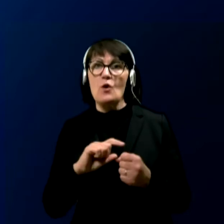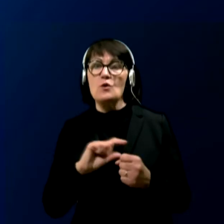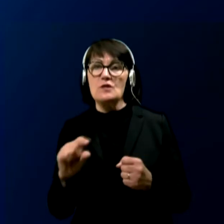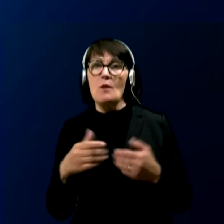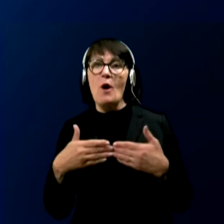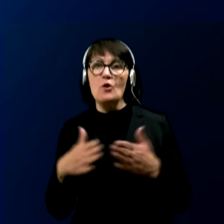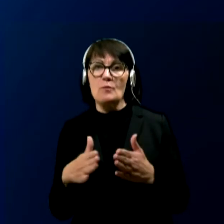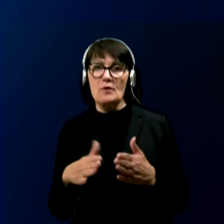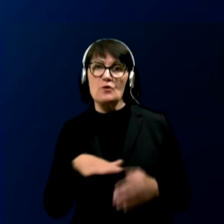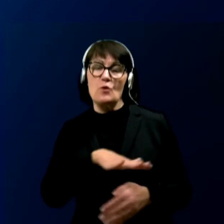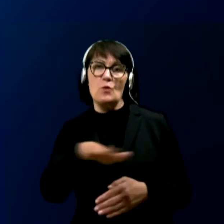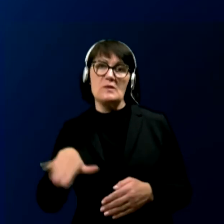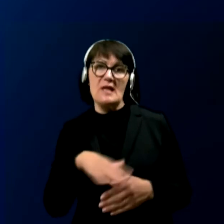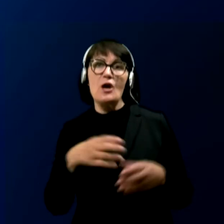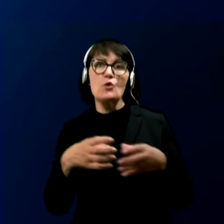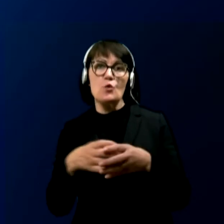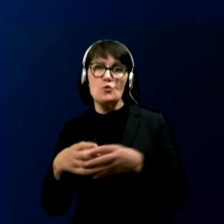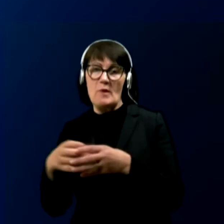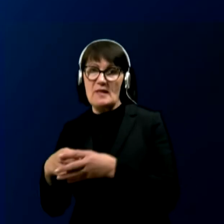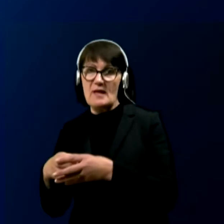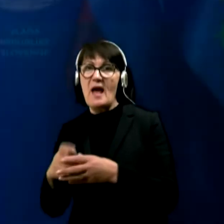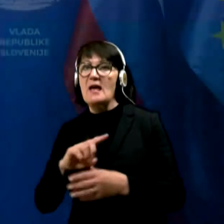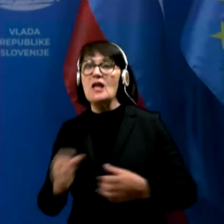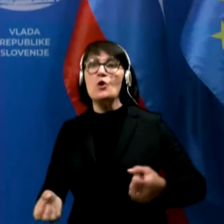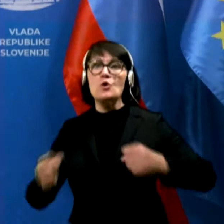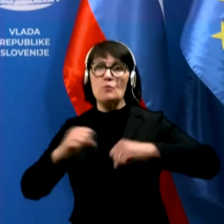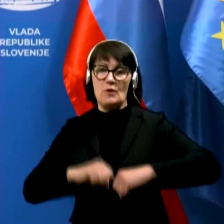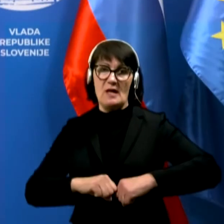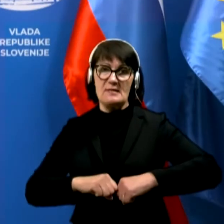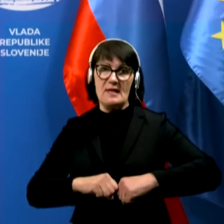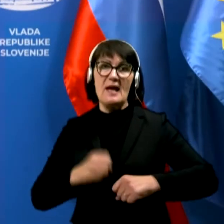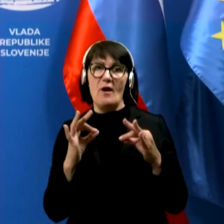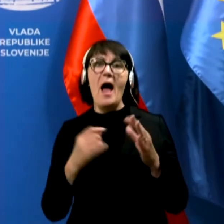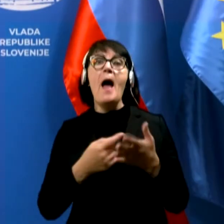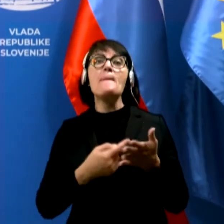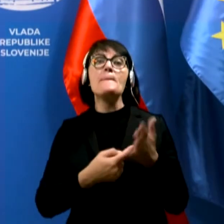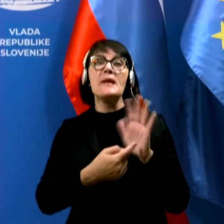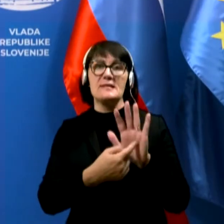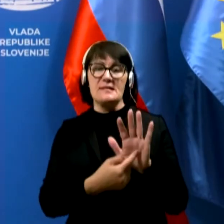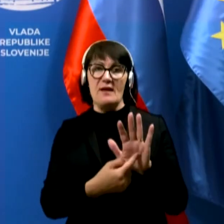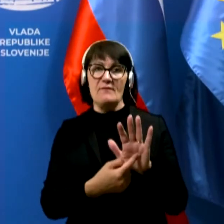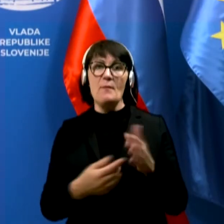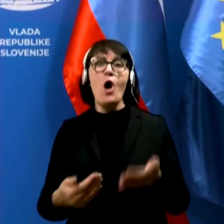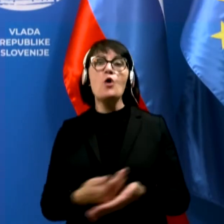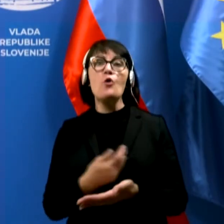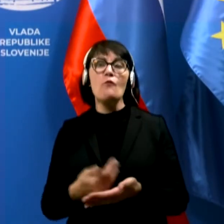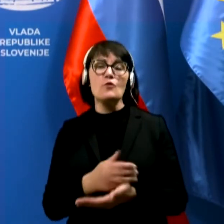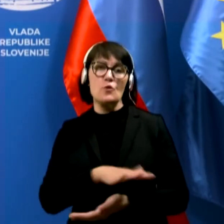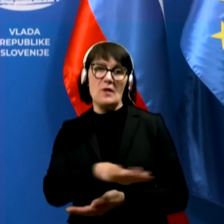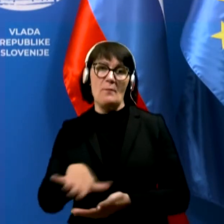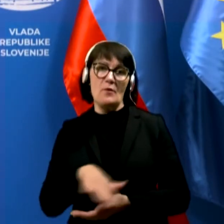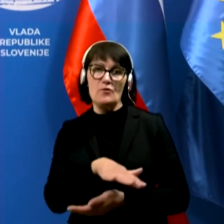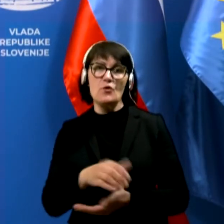vseh družbenih in gospodarskih dejavnosti. Prof. Boruč Štrukel z Fakultete za